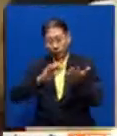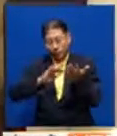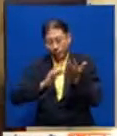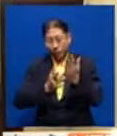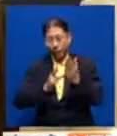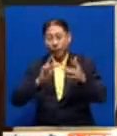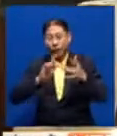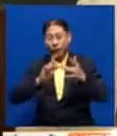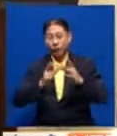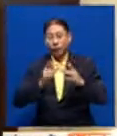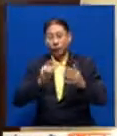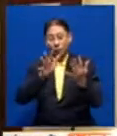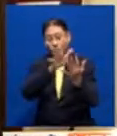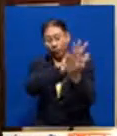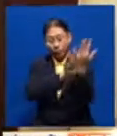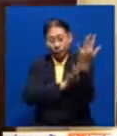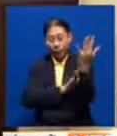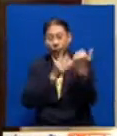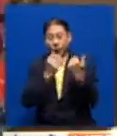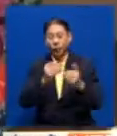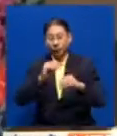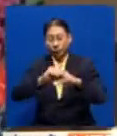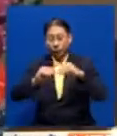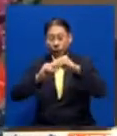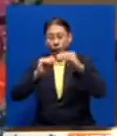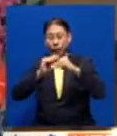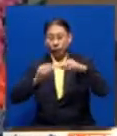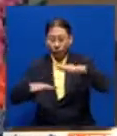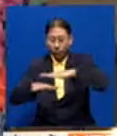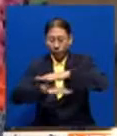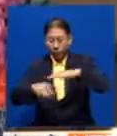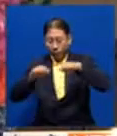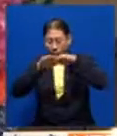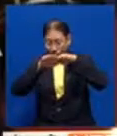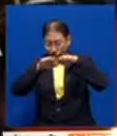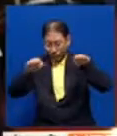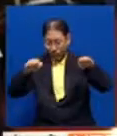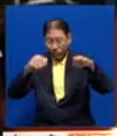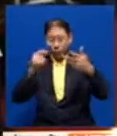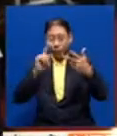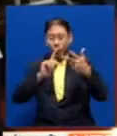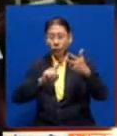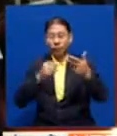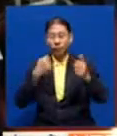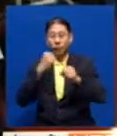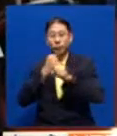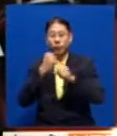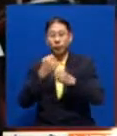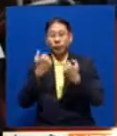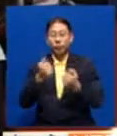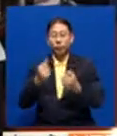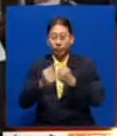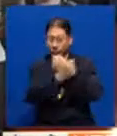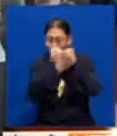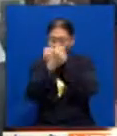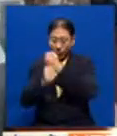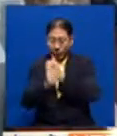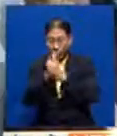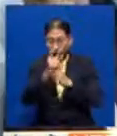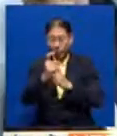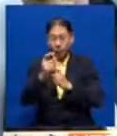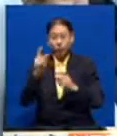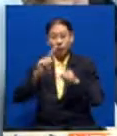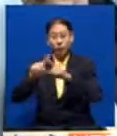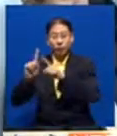ให้ครอบคลุมทั่วประเทศการสร้างศูนย์เก็บข้อมูลให้ได้มาตรฐานและการสร้างระบบสารสนเทศให้มีความปลอดภัยโดย